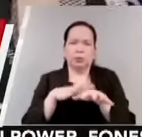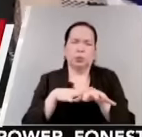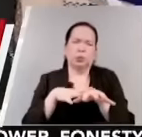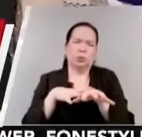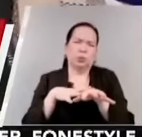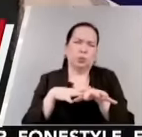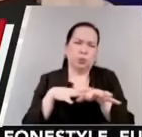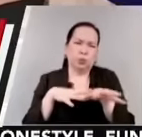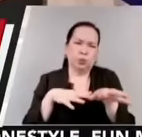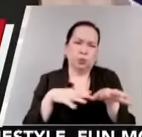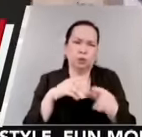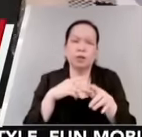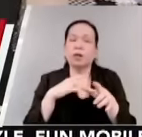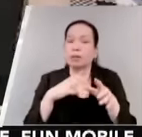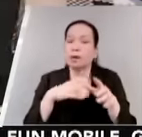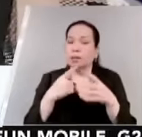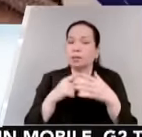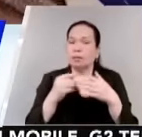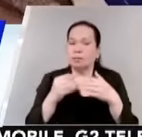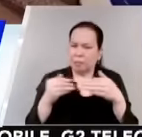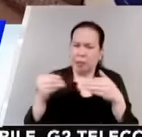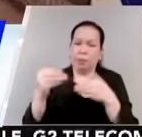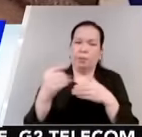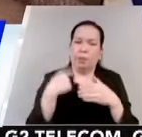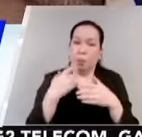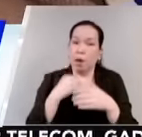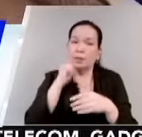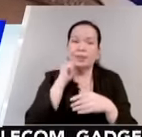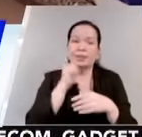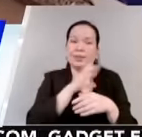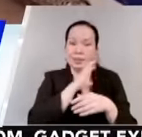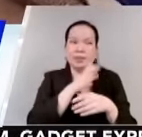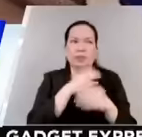kami. Nasa priority lane kami. Siguro,